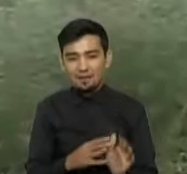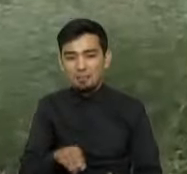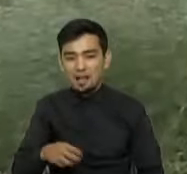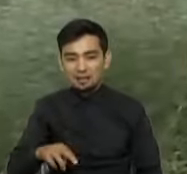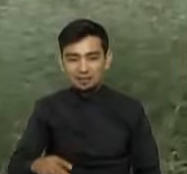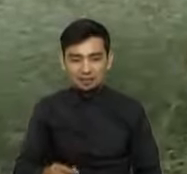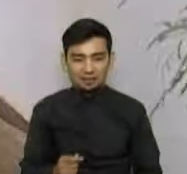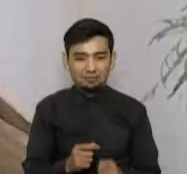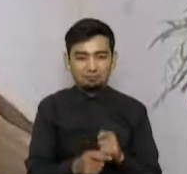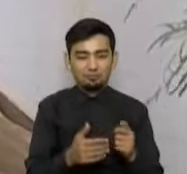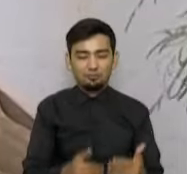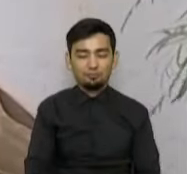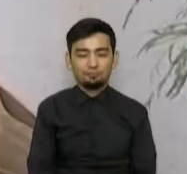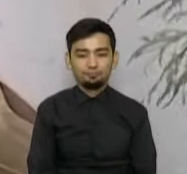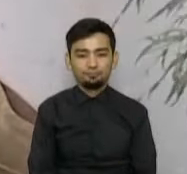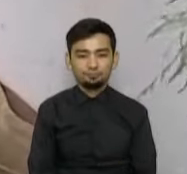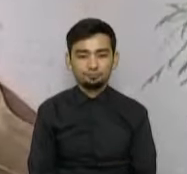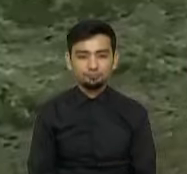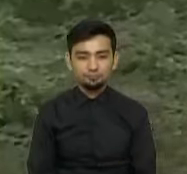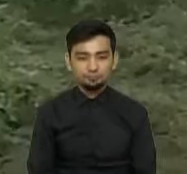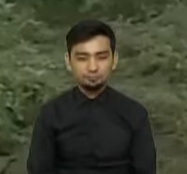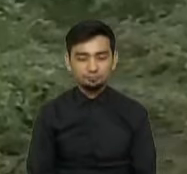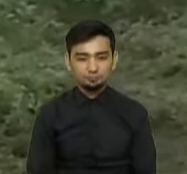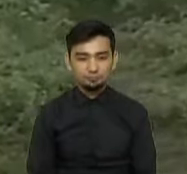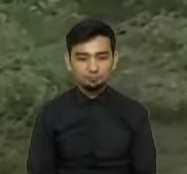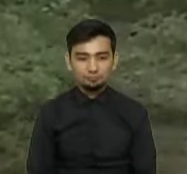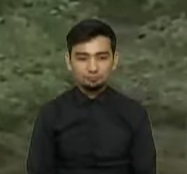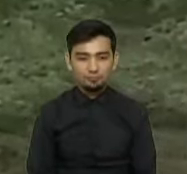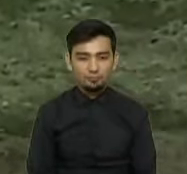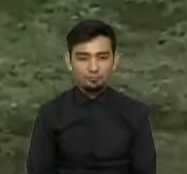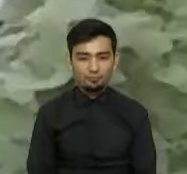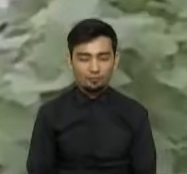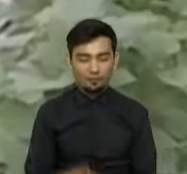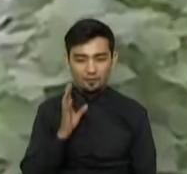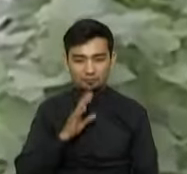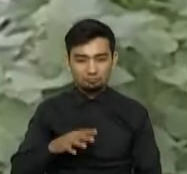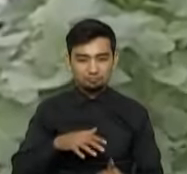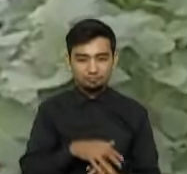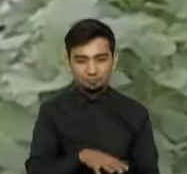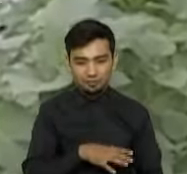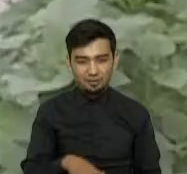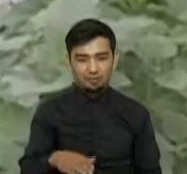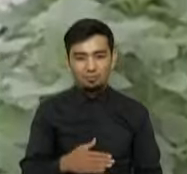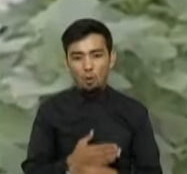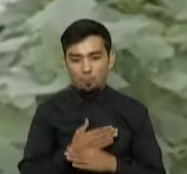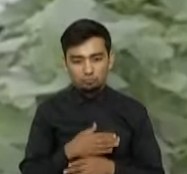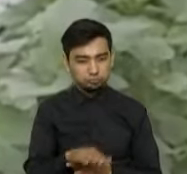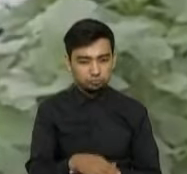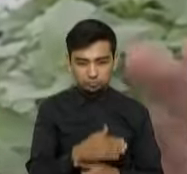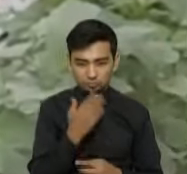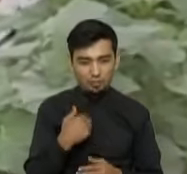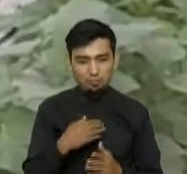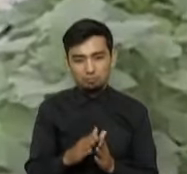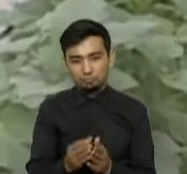берілген. Суға кетті. Ішіне кіріп почти бәрін қалқып жіберді. Ешқандай помощь алған жоқпын. Кімді сұраған